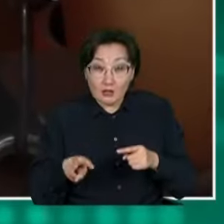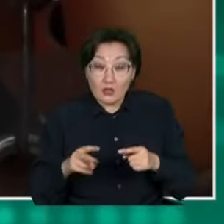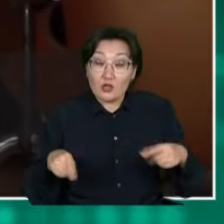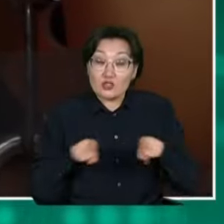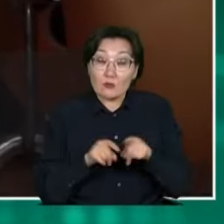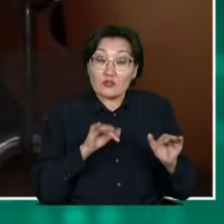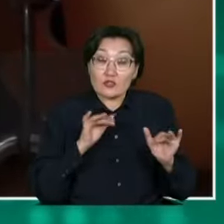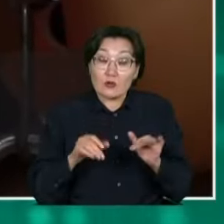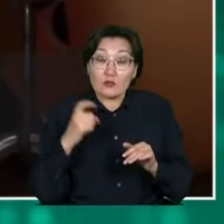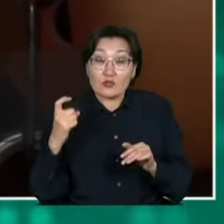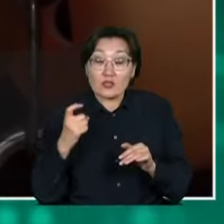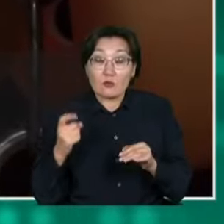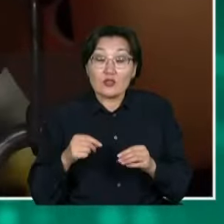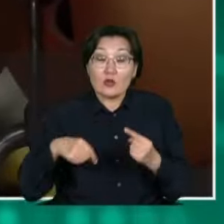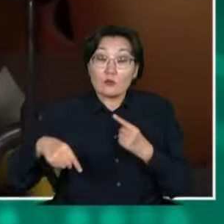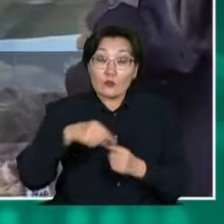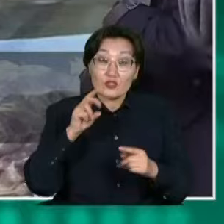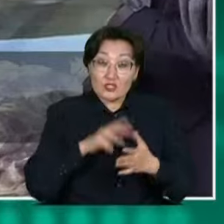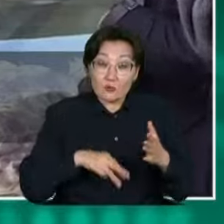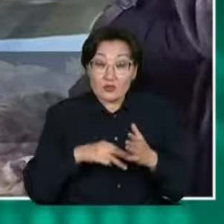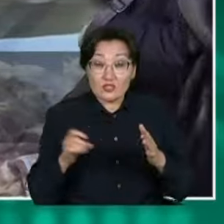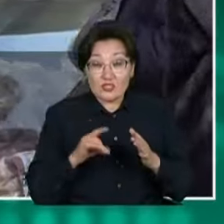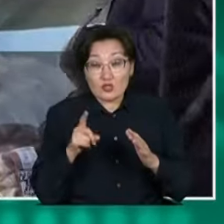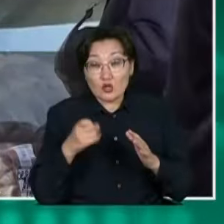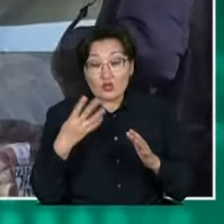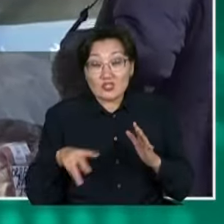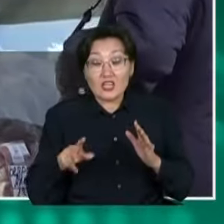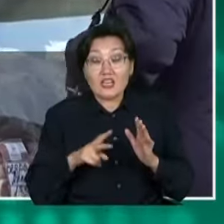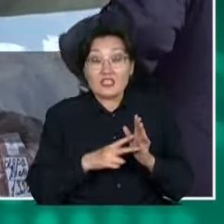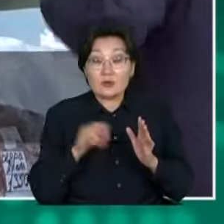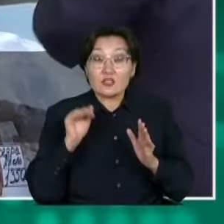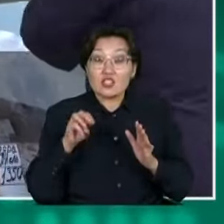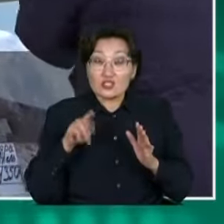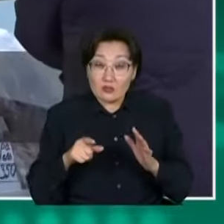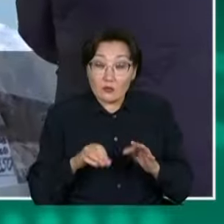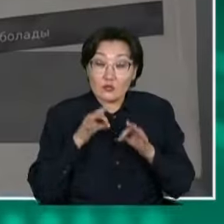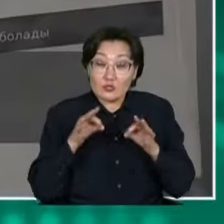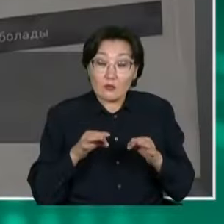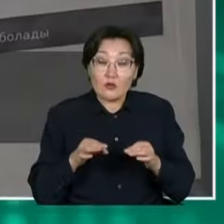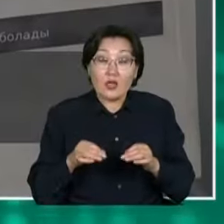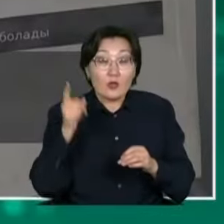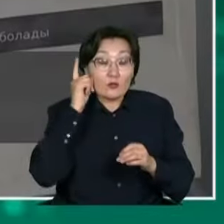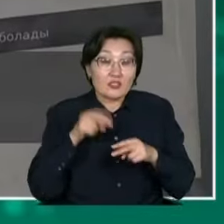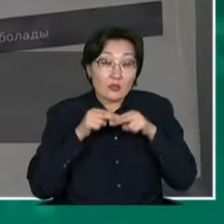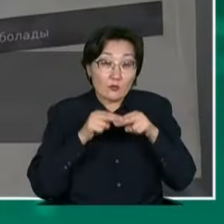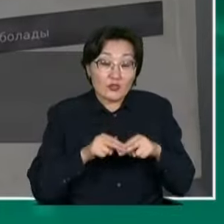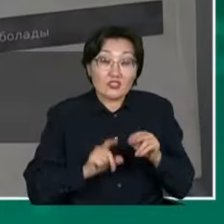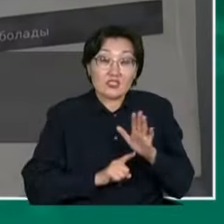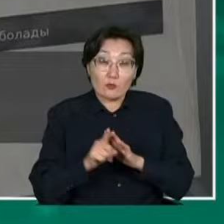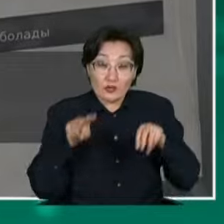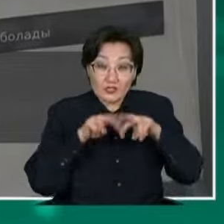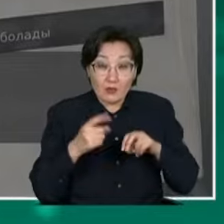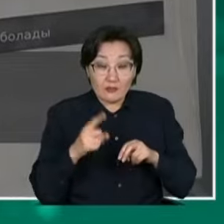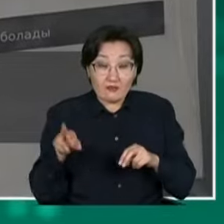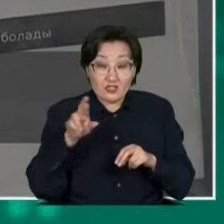такие действия владельцам бизнеса грозит штраф в размере 147 тысяч тенге. Отмечу, мобильные переводы казахстанцев начали проверять с